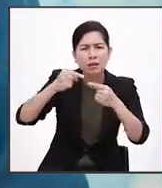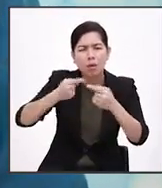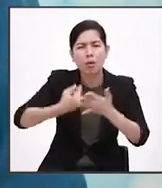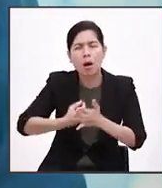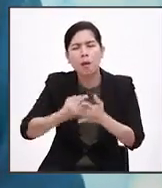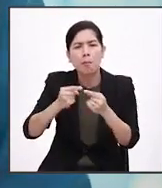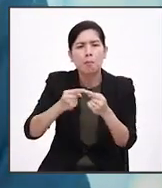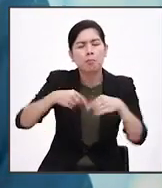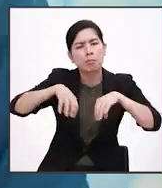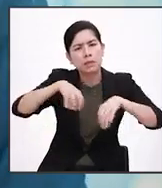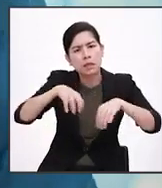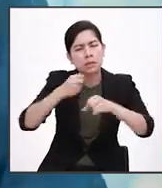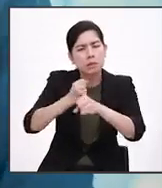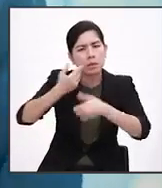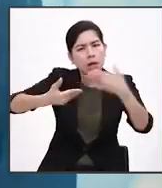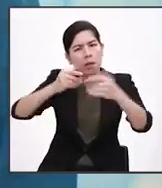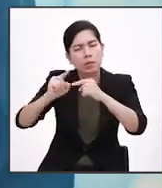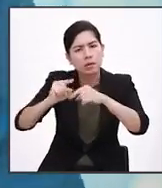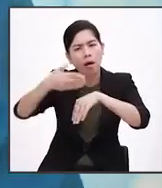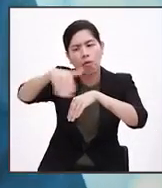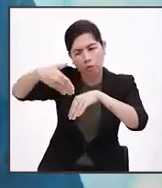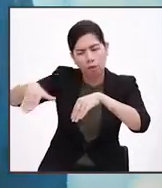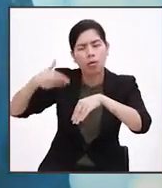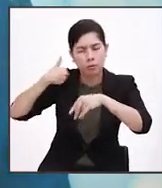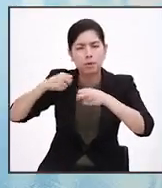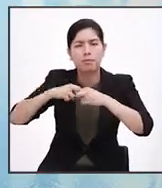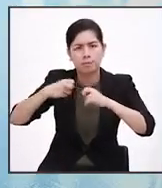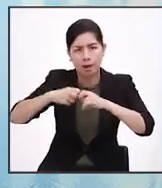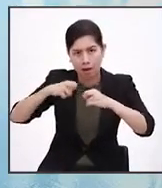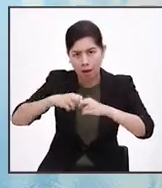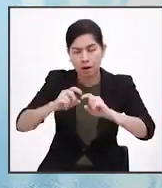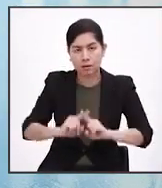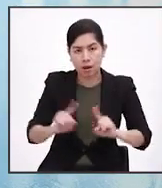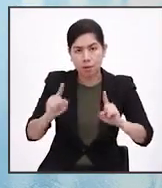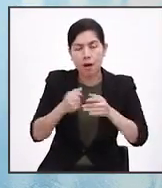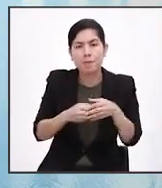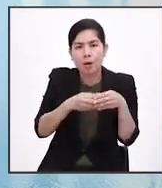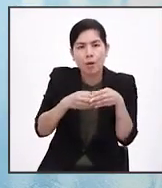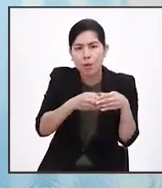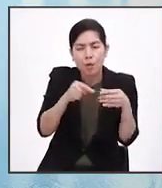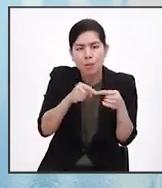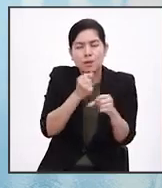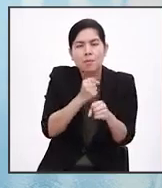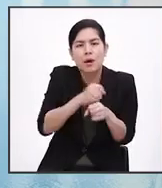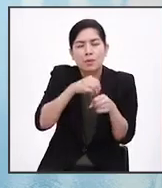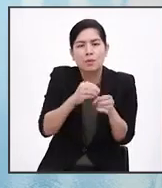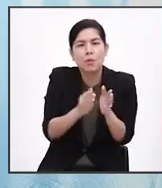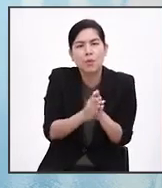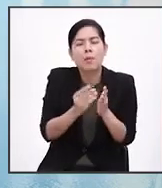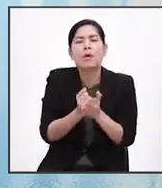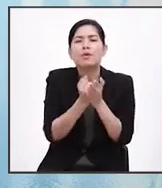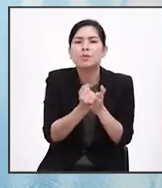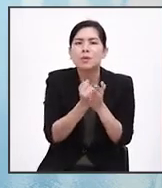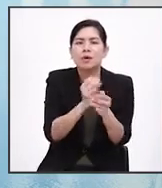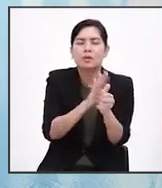ต่างๆภายนอกของโรงพยาบาลอะไรเงี้ยอาจจะมีบ้างแต่ว่าดีที่แบบพี่ๆที่แผนกอะไรเงี้ยเขาก็มีการแบบช่วย